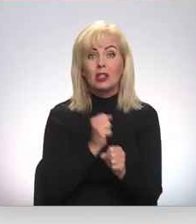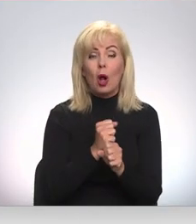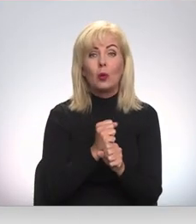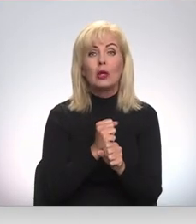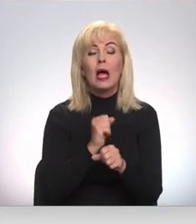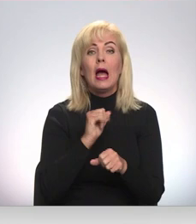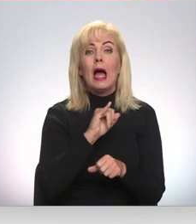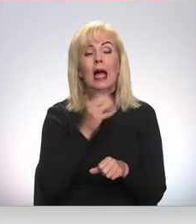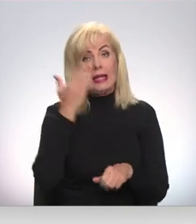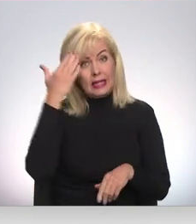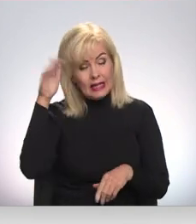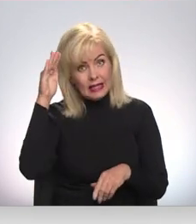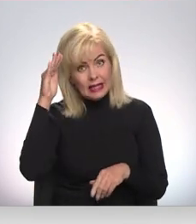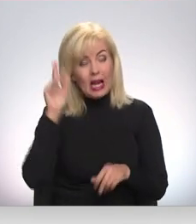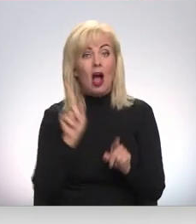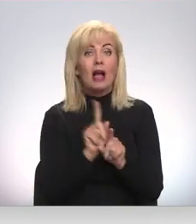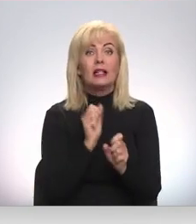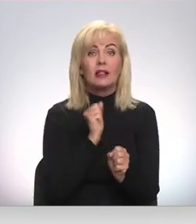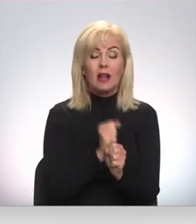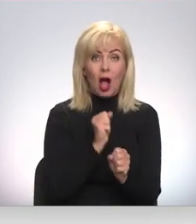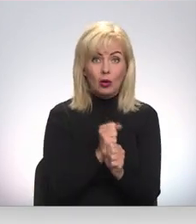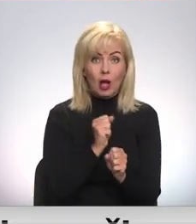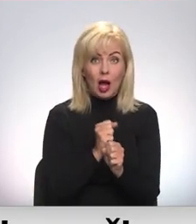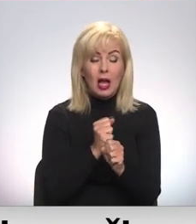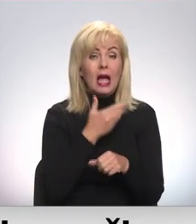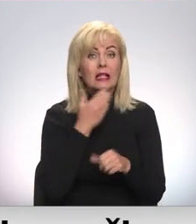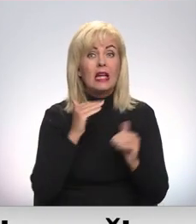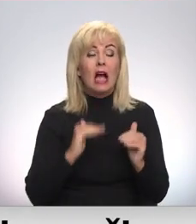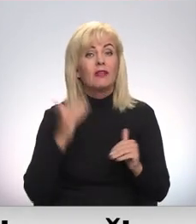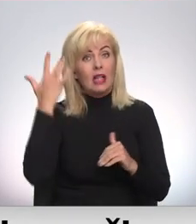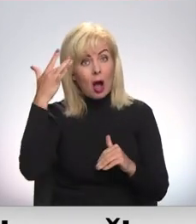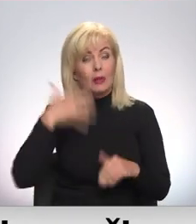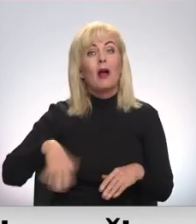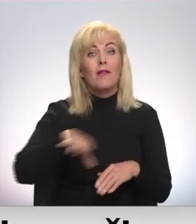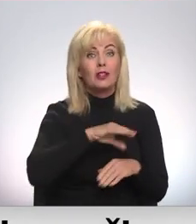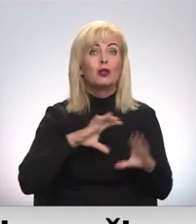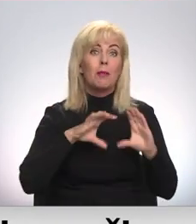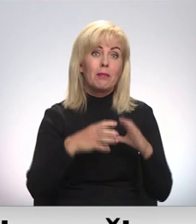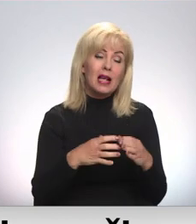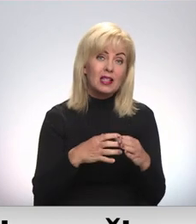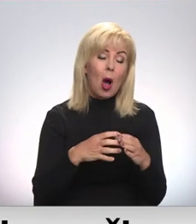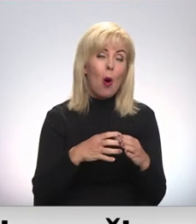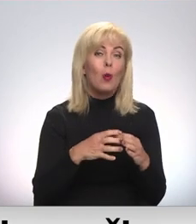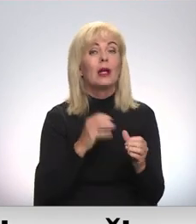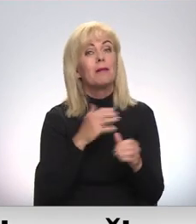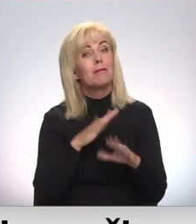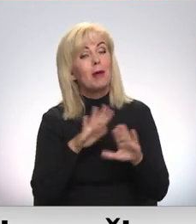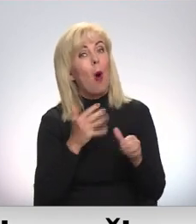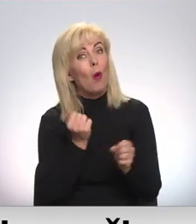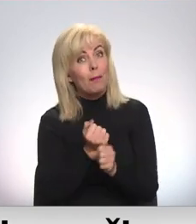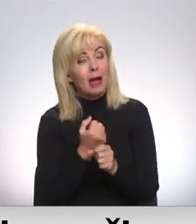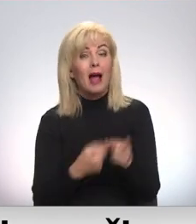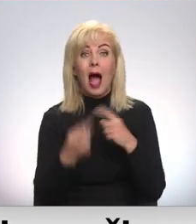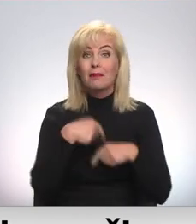Īrijā, es esmu strādājusi arī Dienvidamerikā, Nu, pa visu pasauli kaut ko esmu padarījusi. Un tad, kad es atbraucu uz sātu,